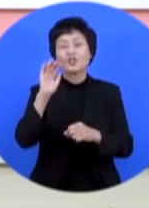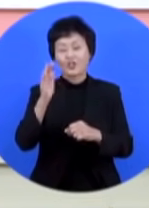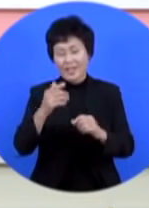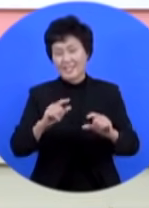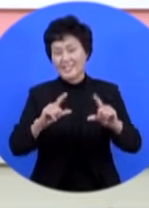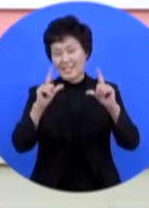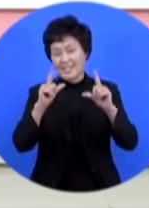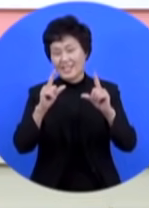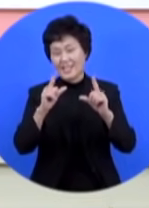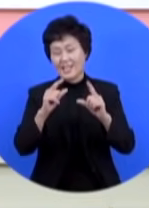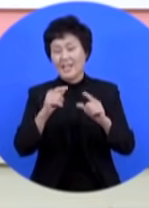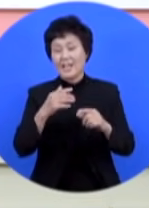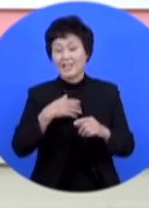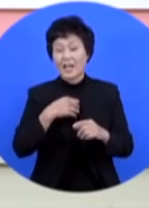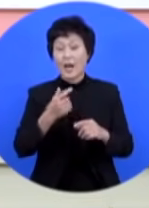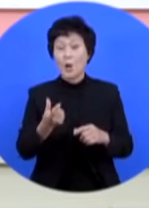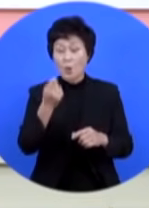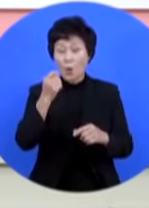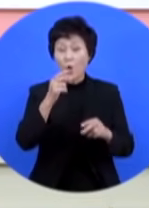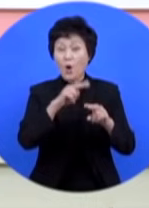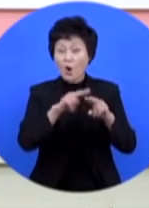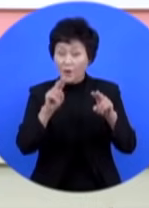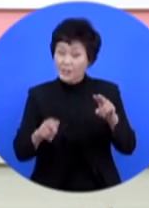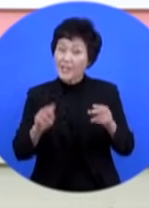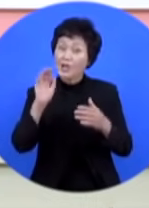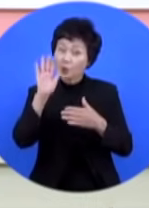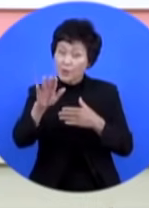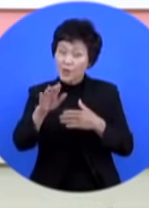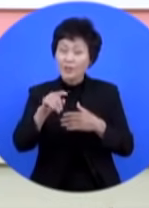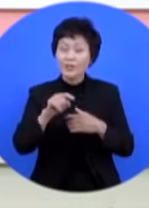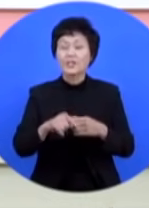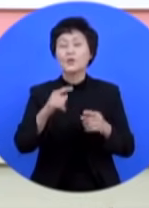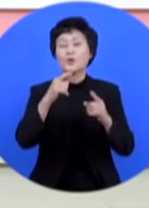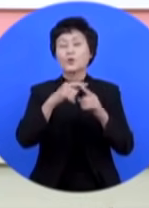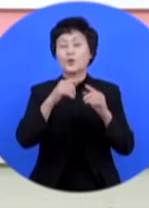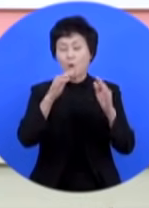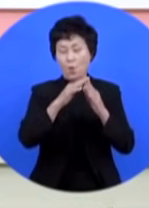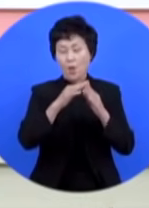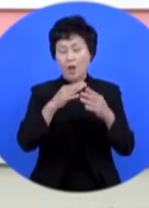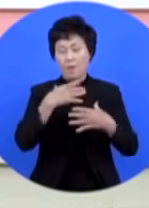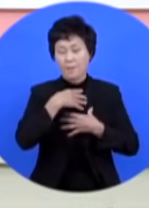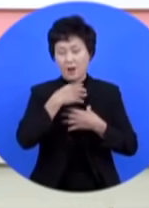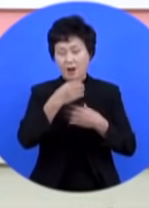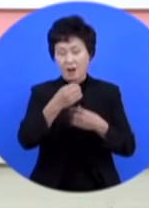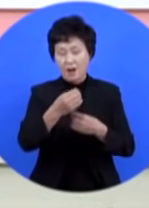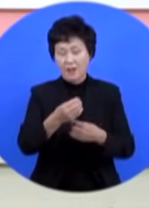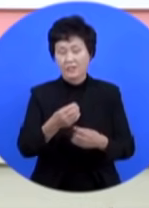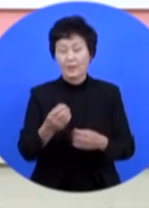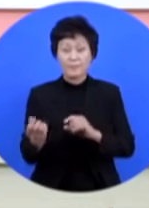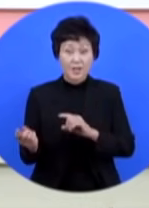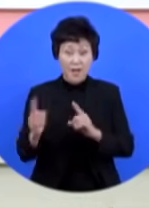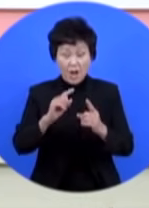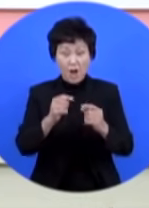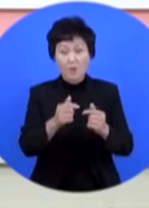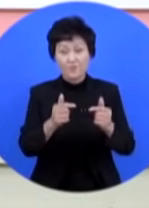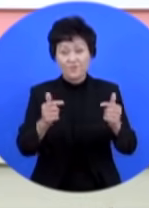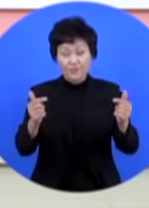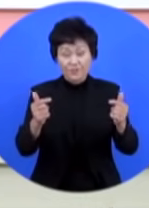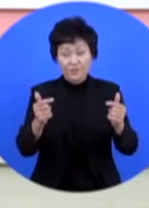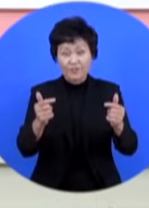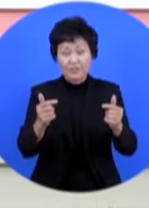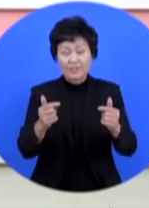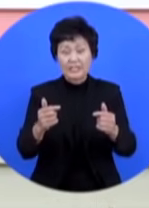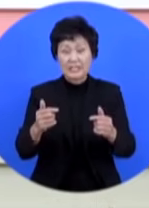예. 제가 모자나 은퇴한 이후에도 이 교회의 평안함과 부흥이 계속 다른 다음